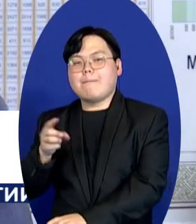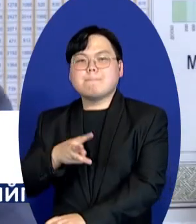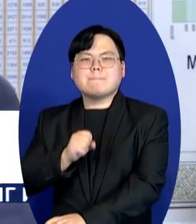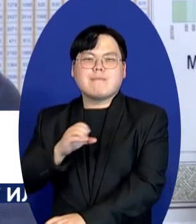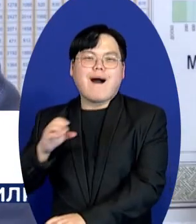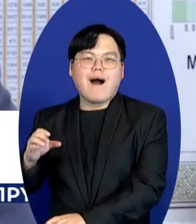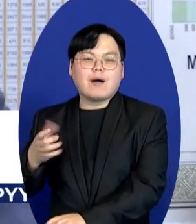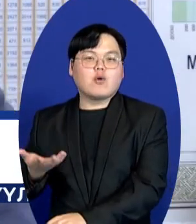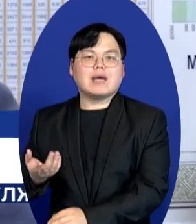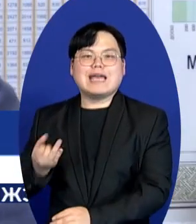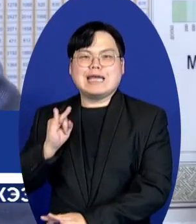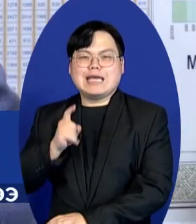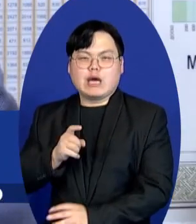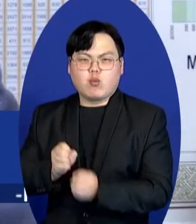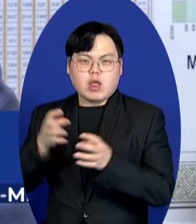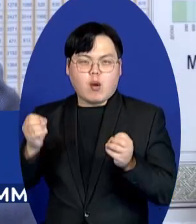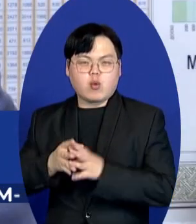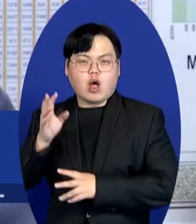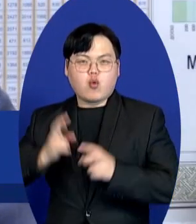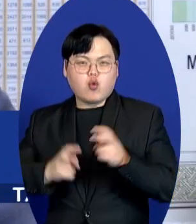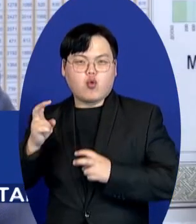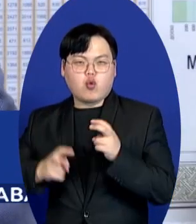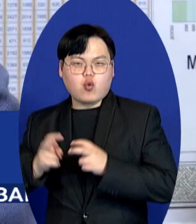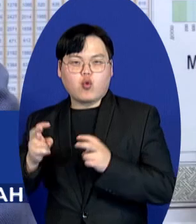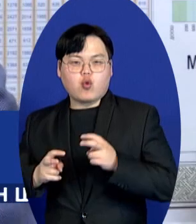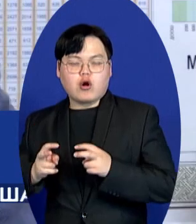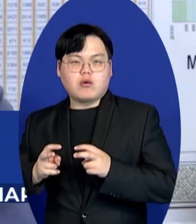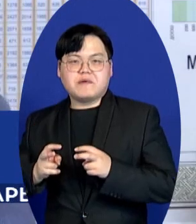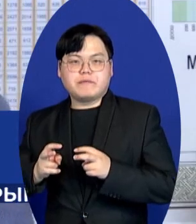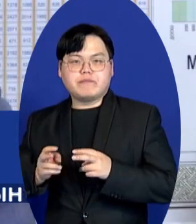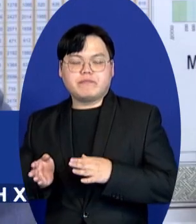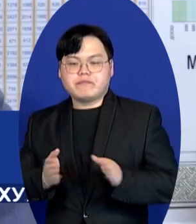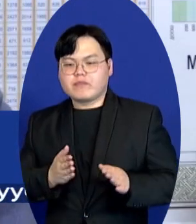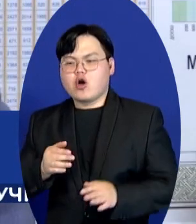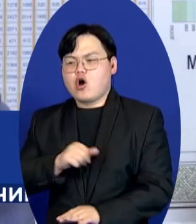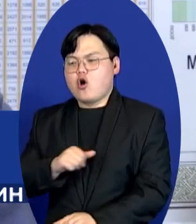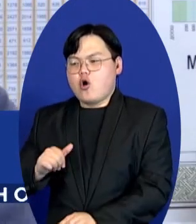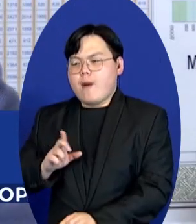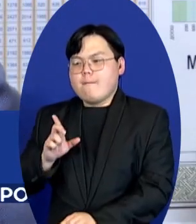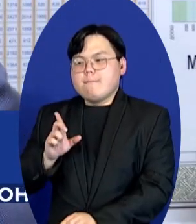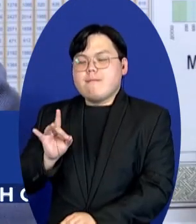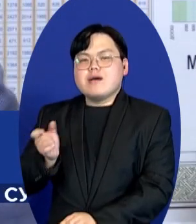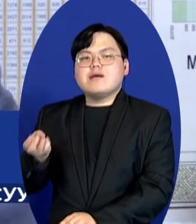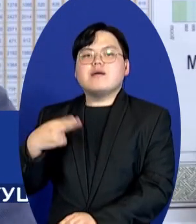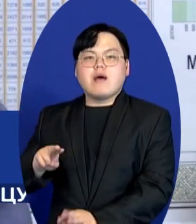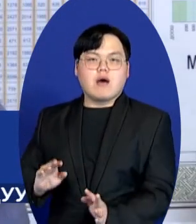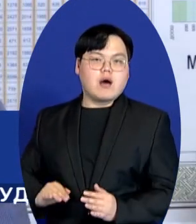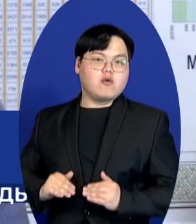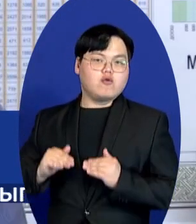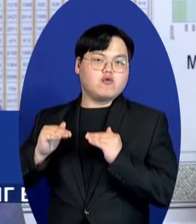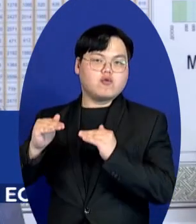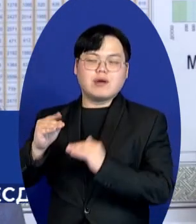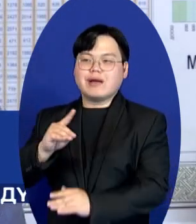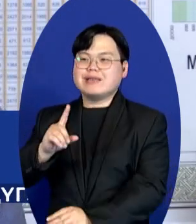бүтээгдэхүүн, ижил төстэй бүтээгдэхүүнүүдээрээ үйлдвэрлээд байхын оронд эхлээд өөрийнхөө брэндийг хөгжүүлээд тухайн зах зээлийнхаа